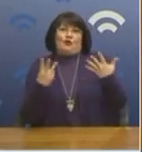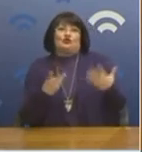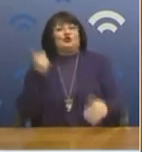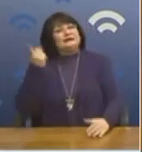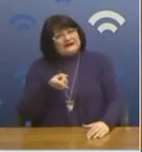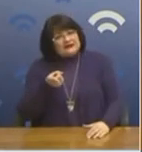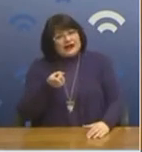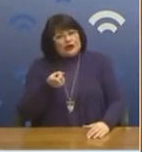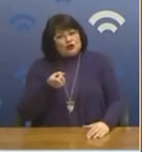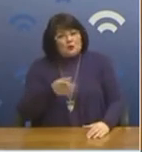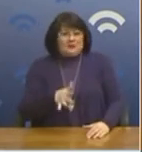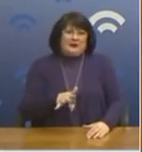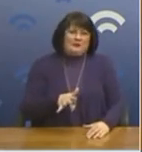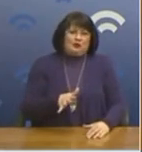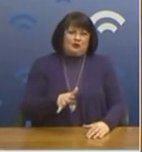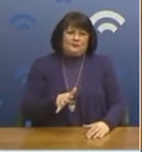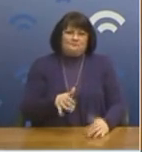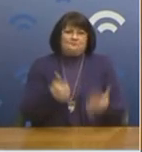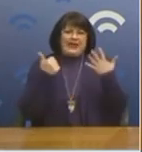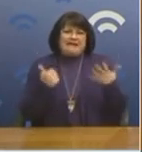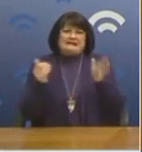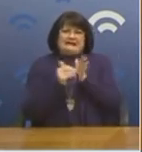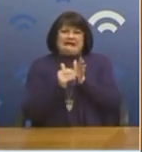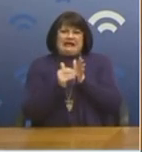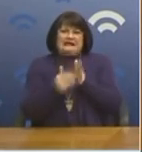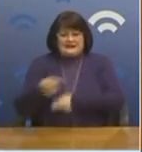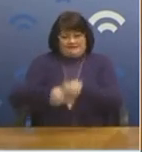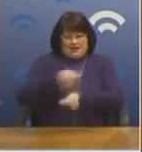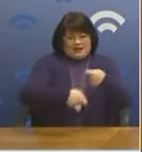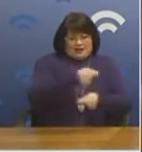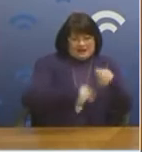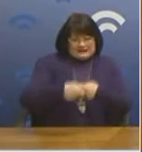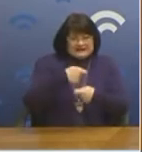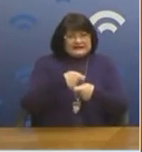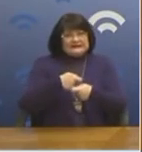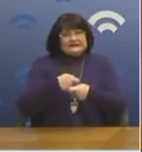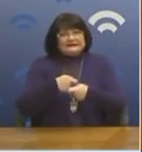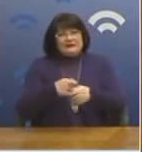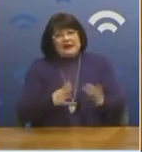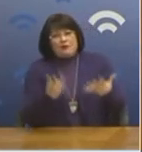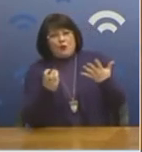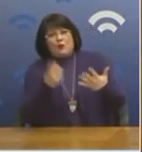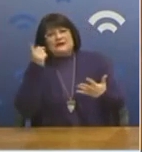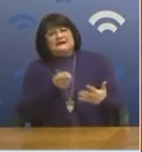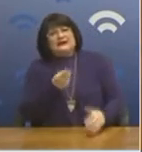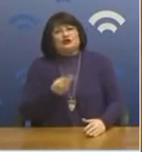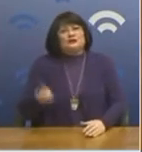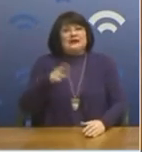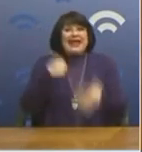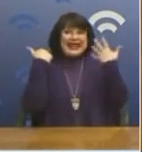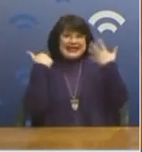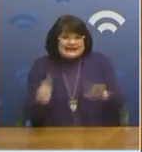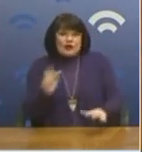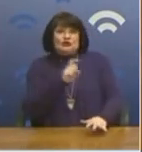2,8%, δηλαδή περίπου 6.000 επιχειρήσεις, πάει, δηλαδή από το 80% από τα αυτά 600